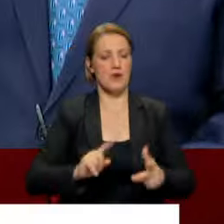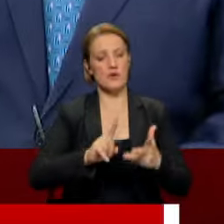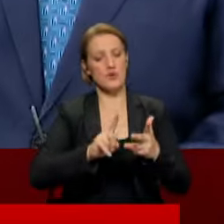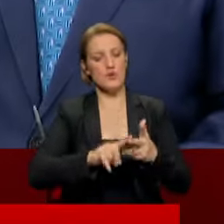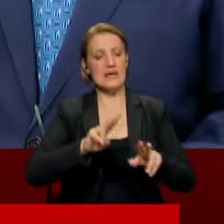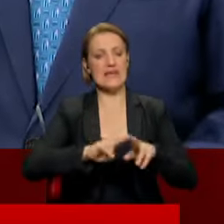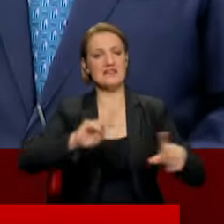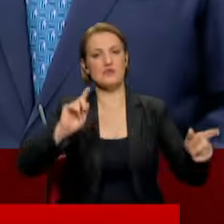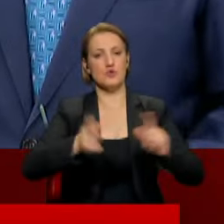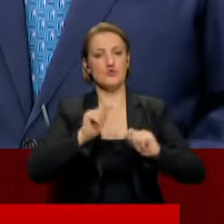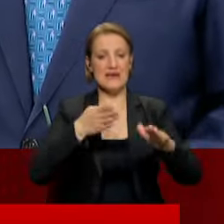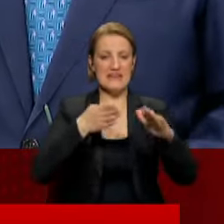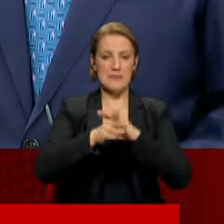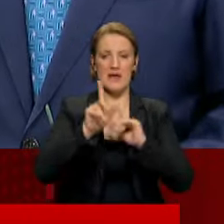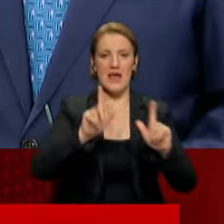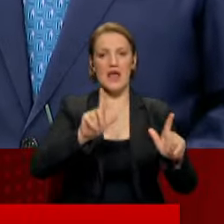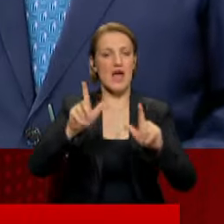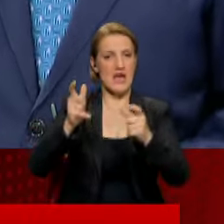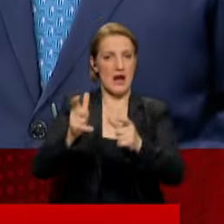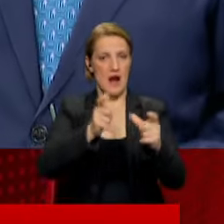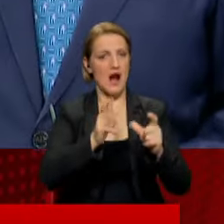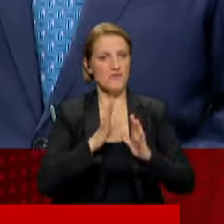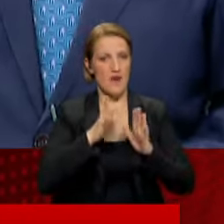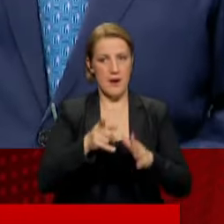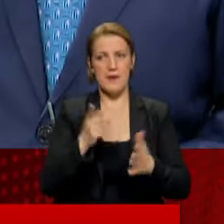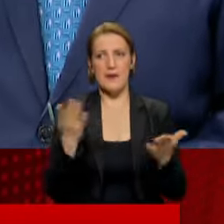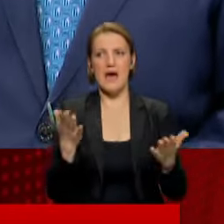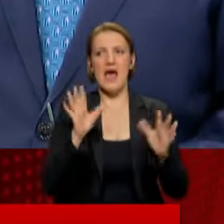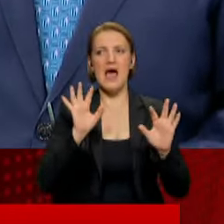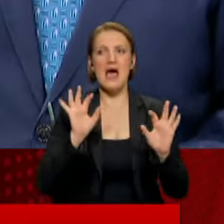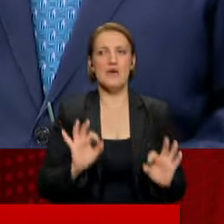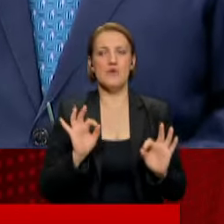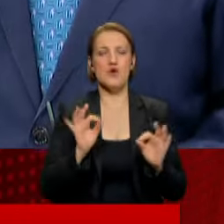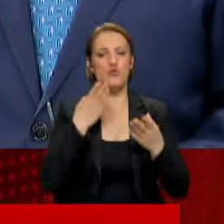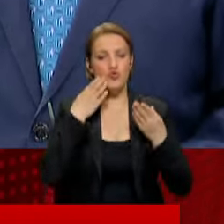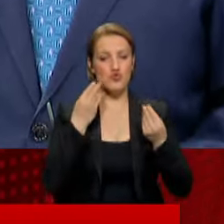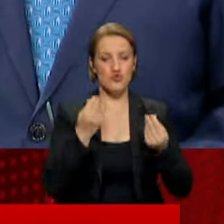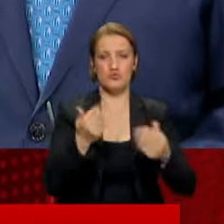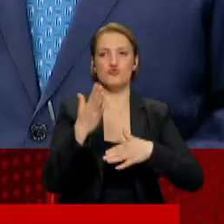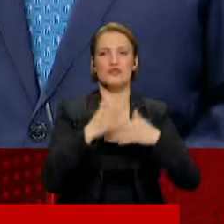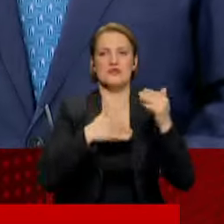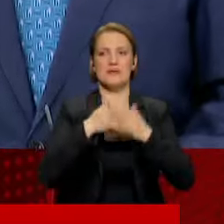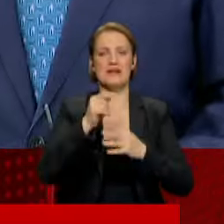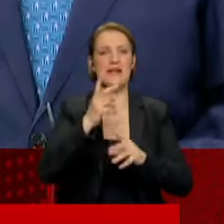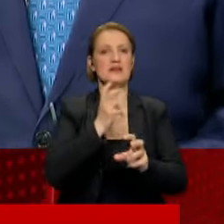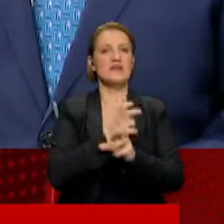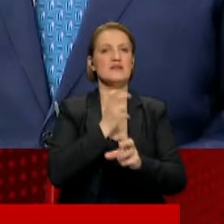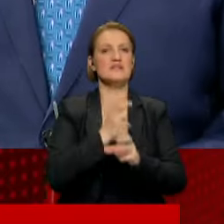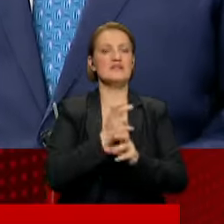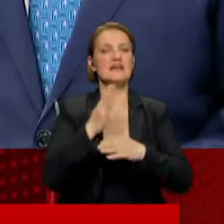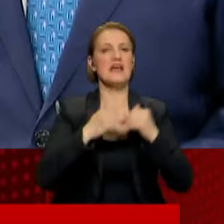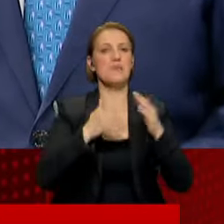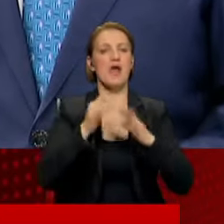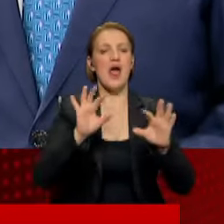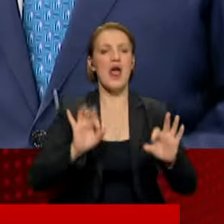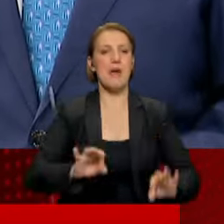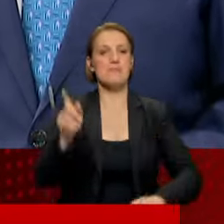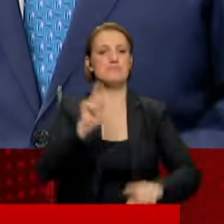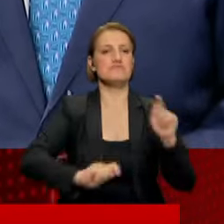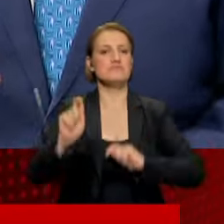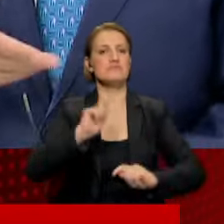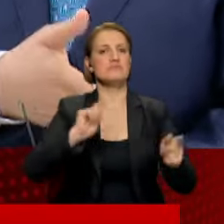kentsel dönüşüme girmesi gereken yerler var yani behem halal çürümüş yapıların riskli yapıların derhal yenilenmesi